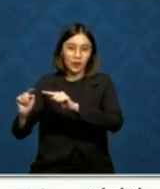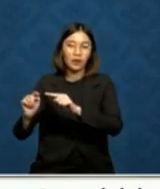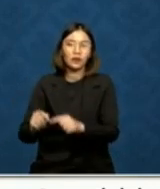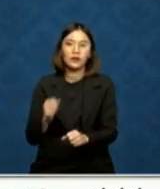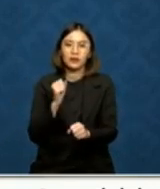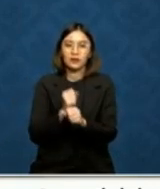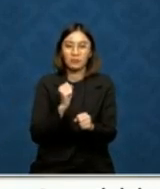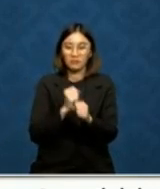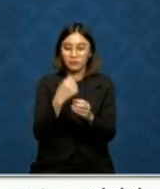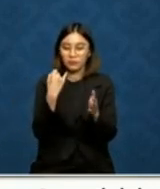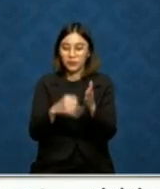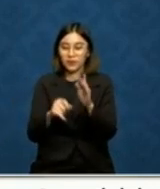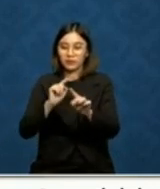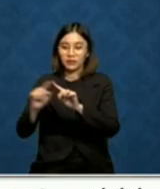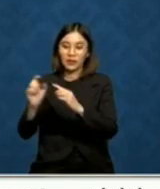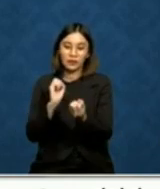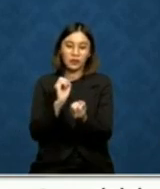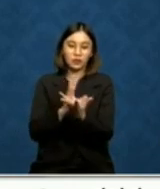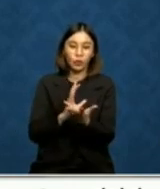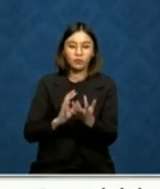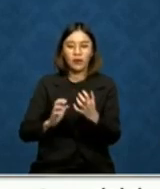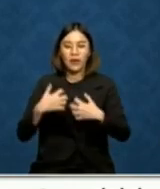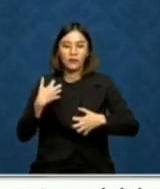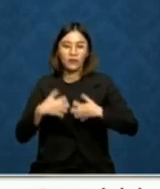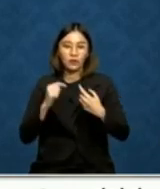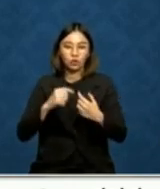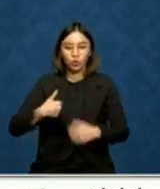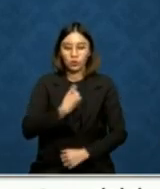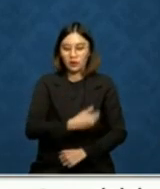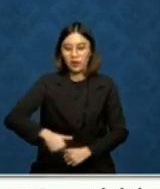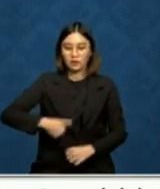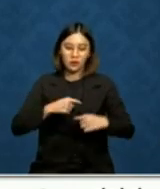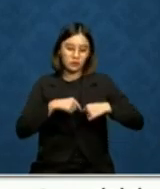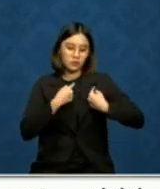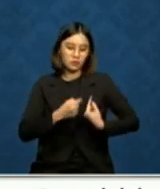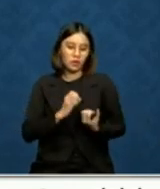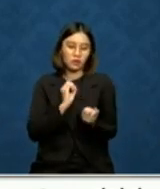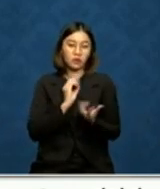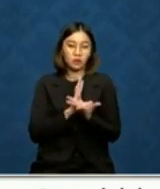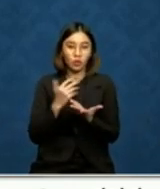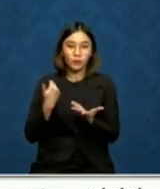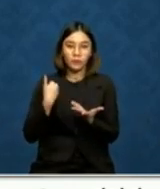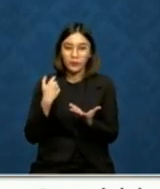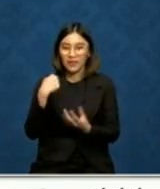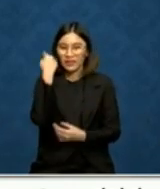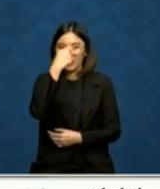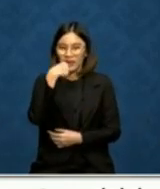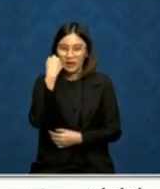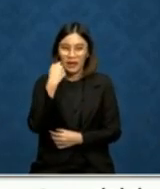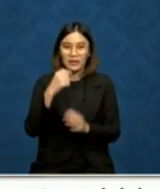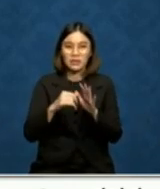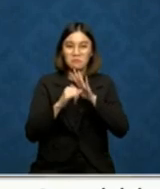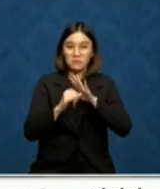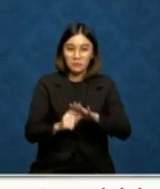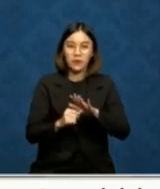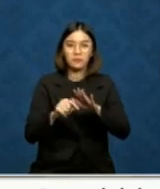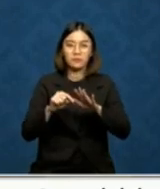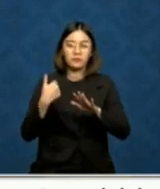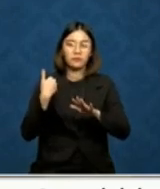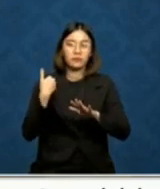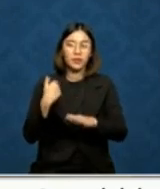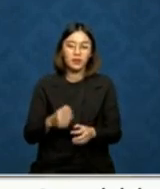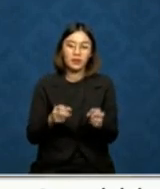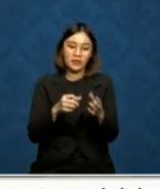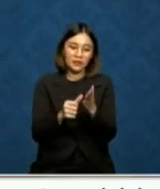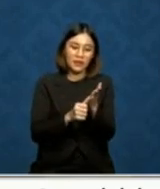การกระทำเหล่านี้ก่อให้เกิดความเสียหายทั้งทางร่างกายและจิตใจของผู้ที่ตกเป็นเหยื่อโดยการ